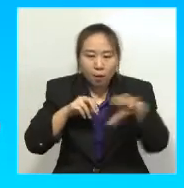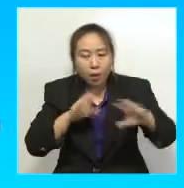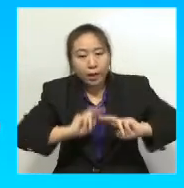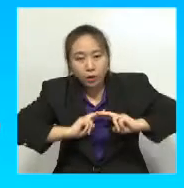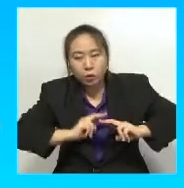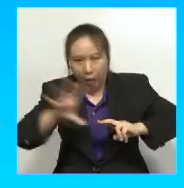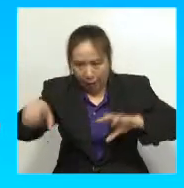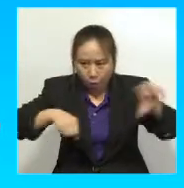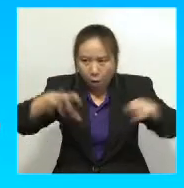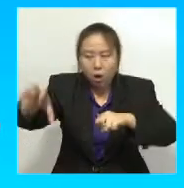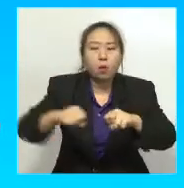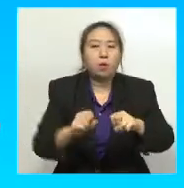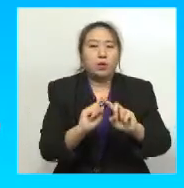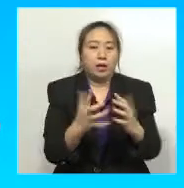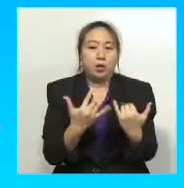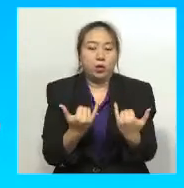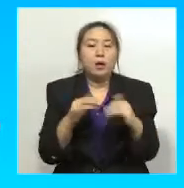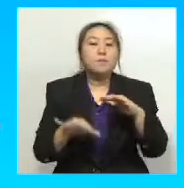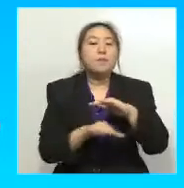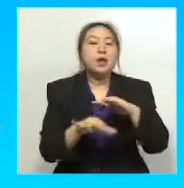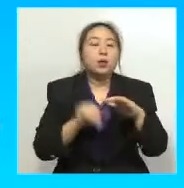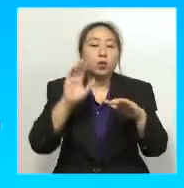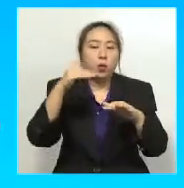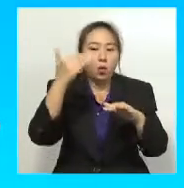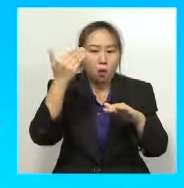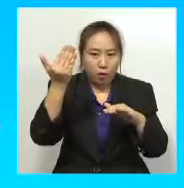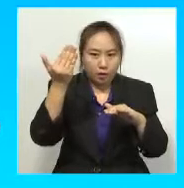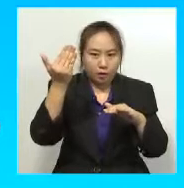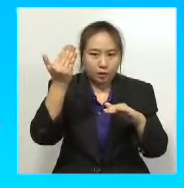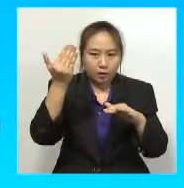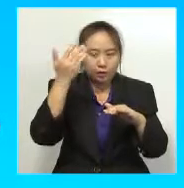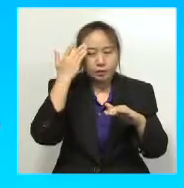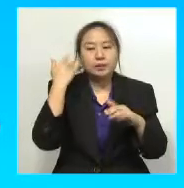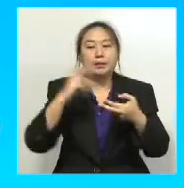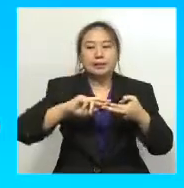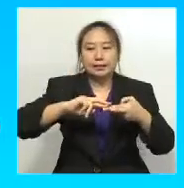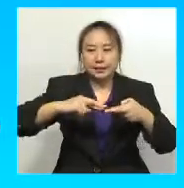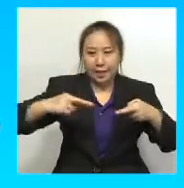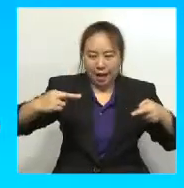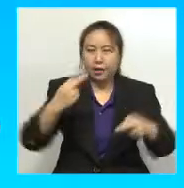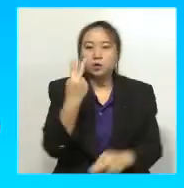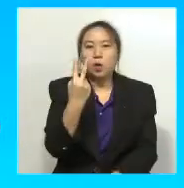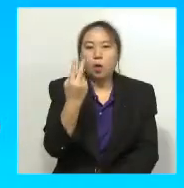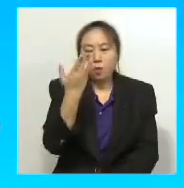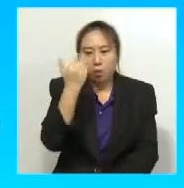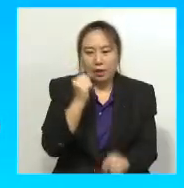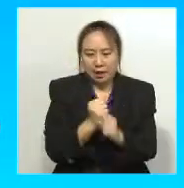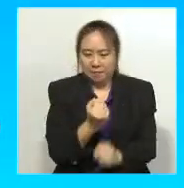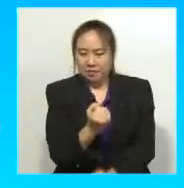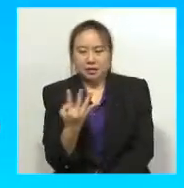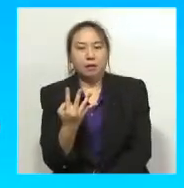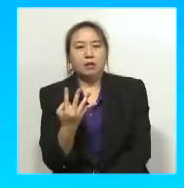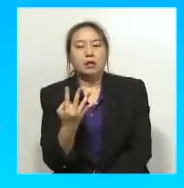แต่ขั้นต้นนี้เอาแบบซิงเกิลเฟสนะสองสายเพราะว่าเราเดินสี่สายไม่ไหวแ